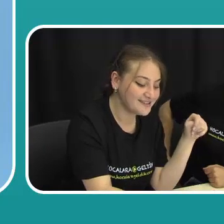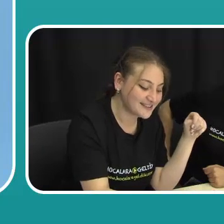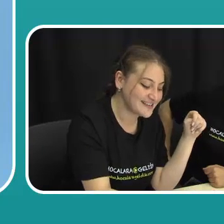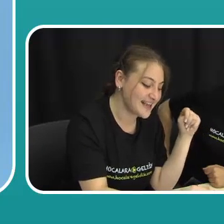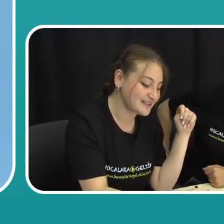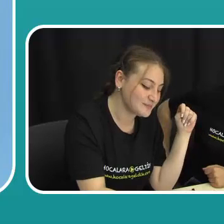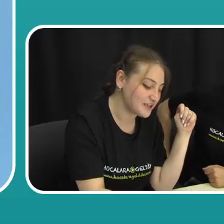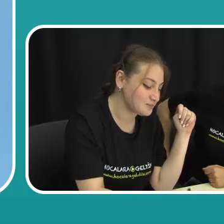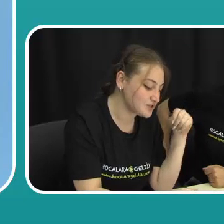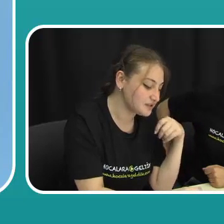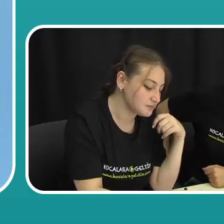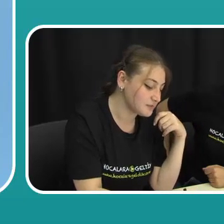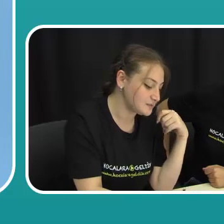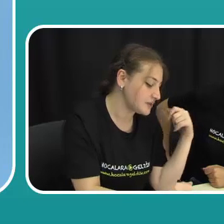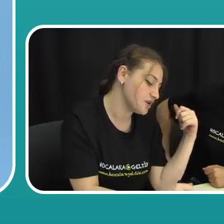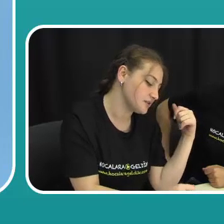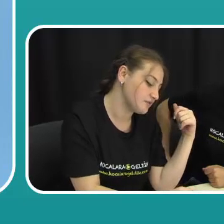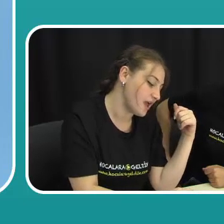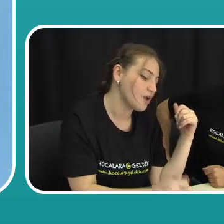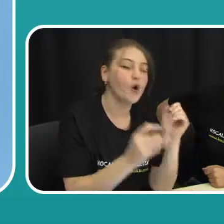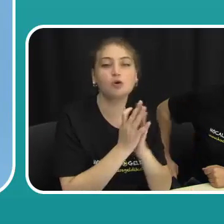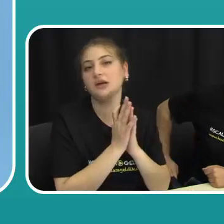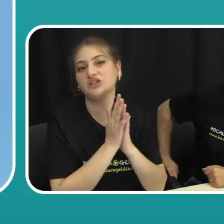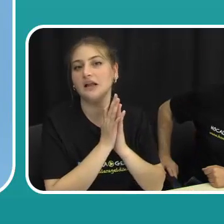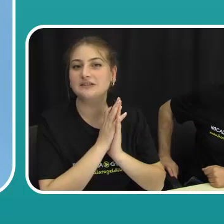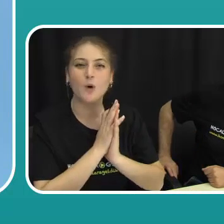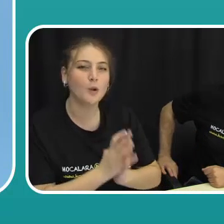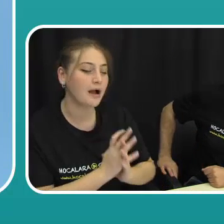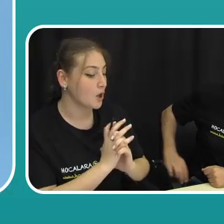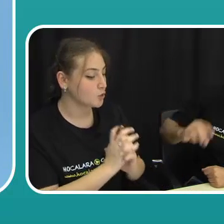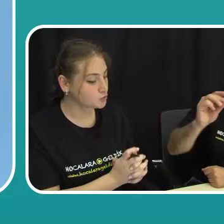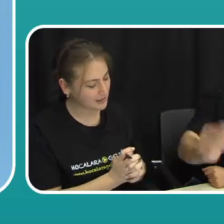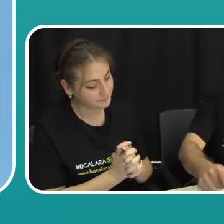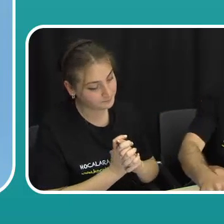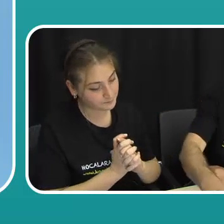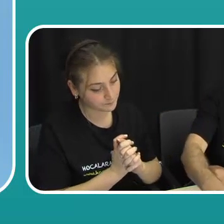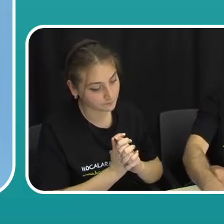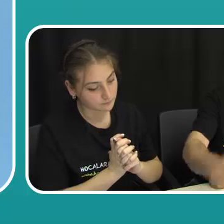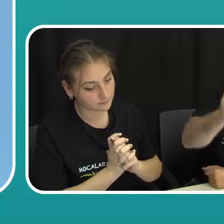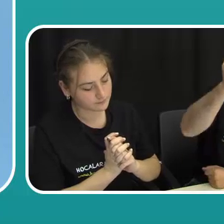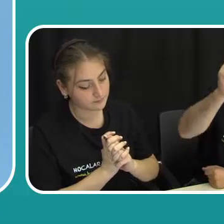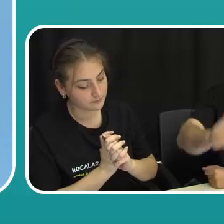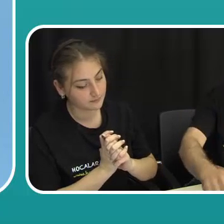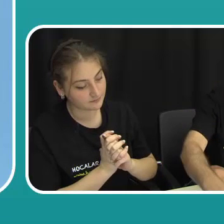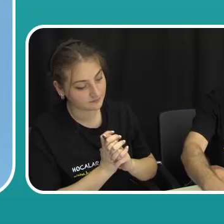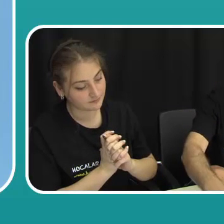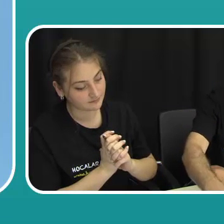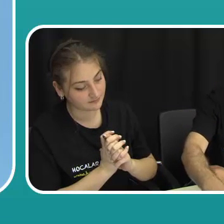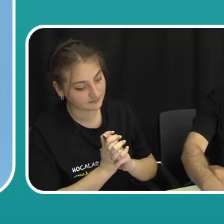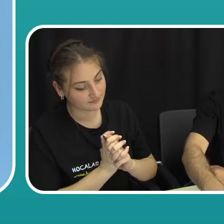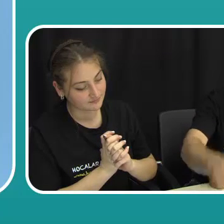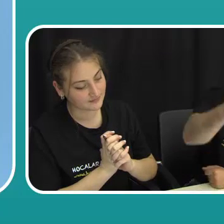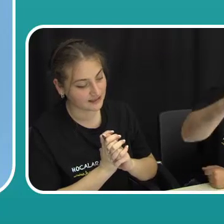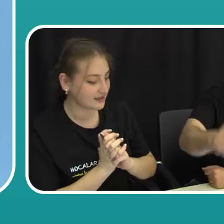var açıklayıcı anlatım tartışmacı anlatım betimleyici anlatım ve öyküleyici anlatım olmak üzere ve şimdi bunları teker teker Göreceğiz